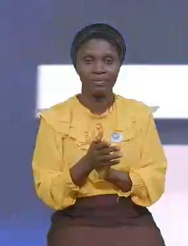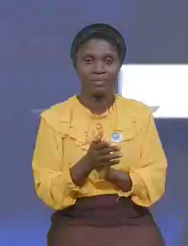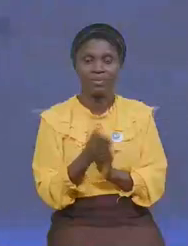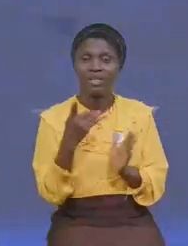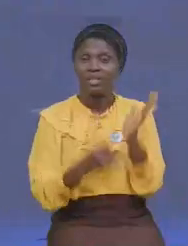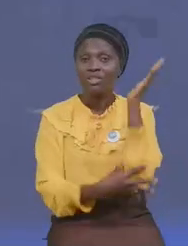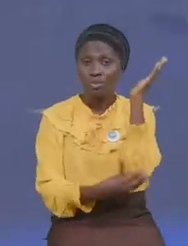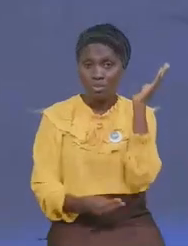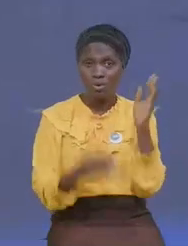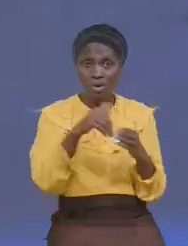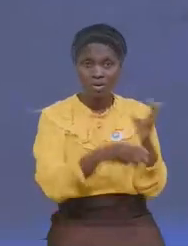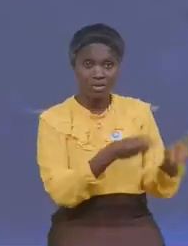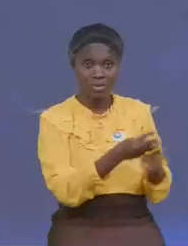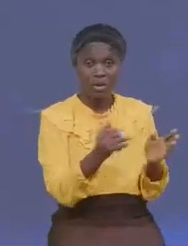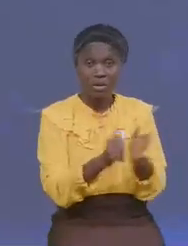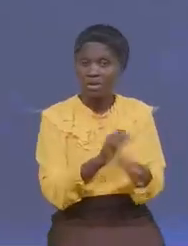ciel.